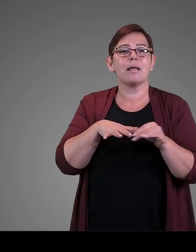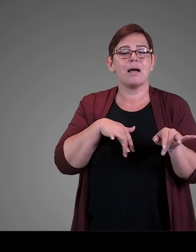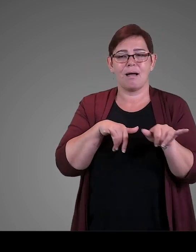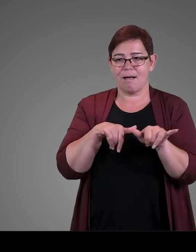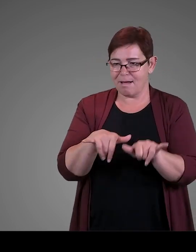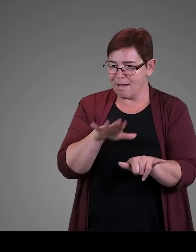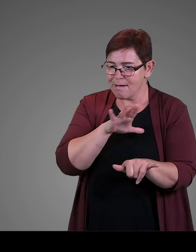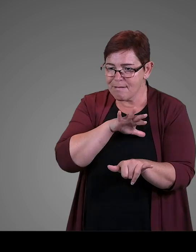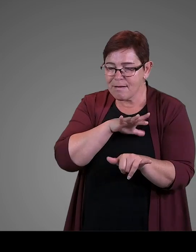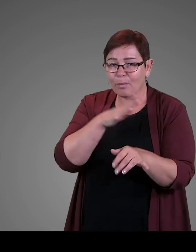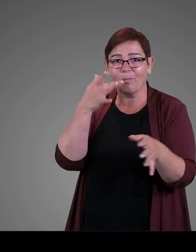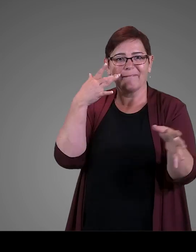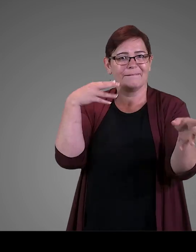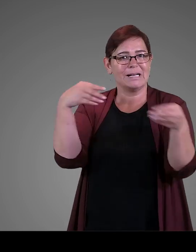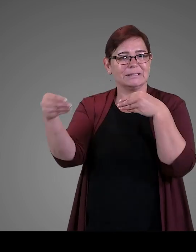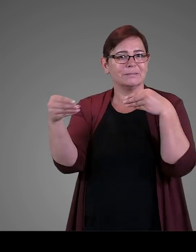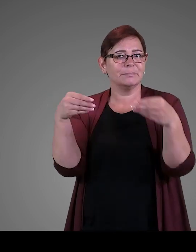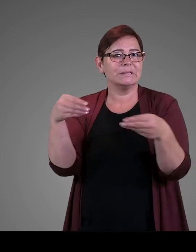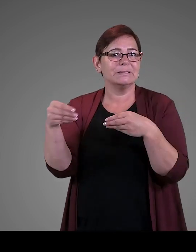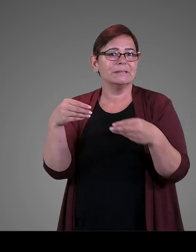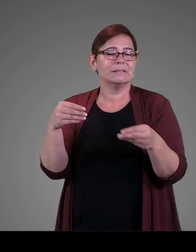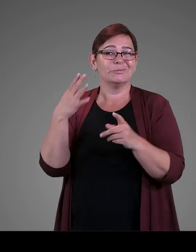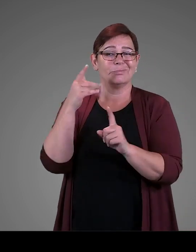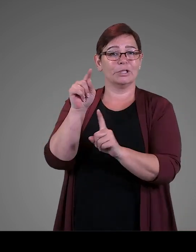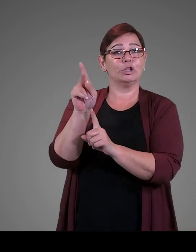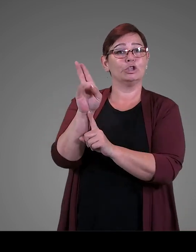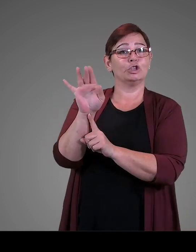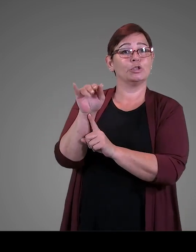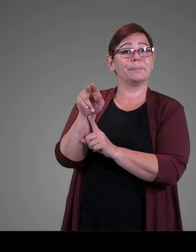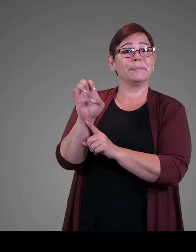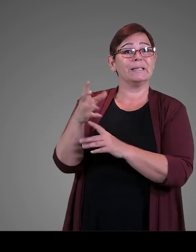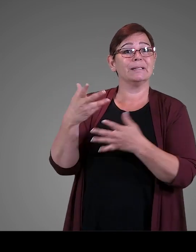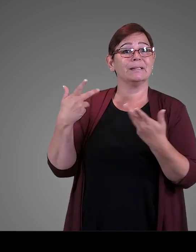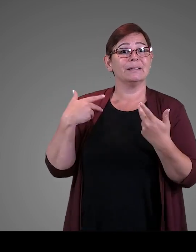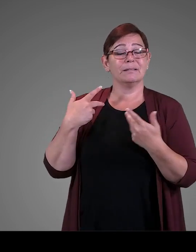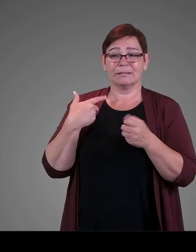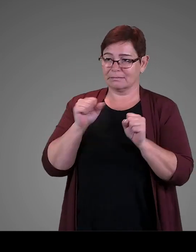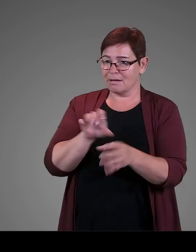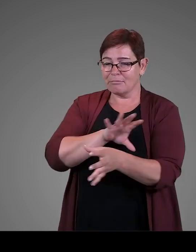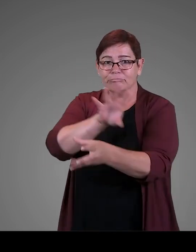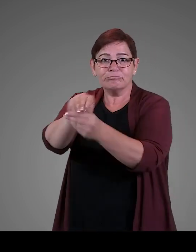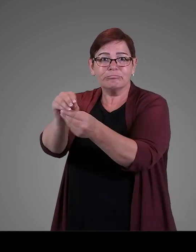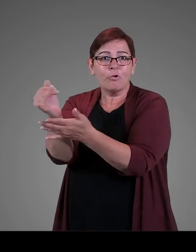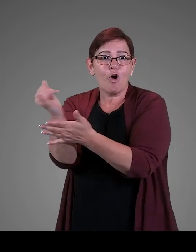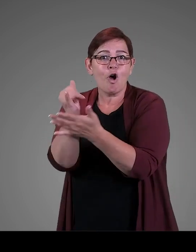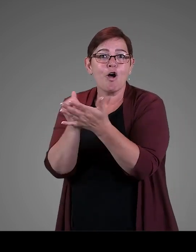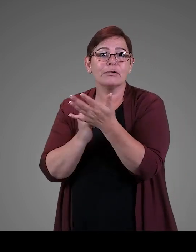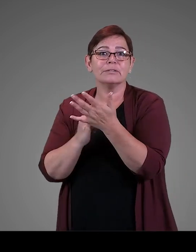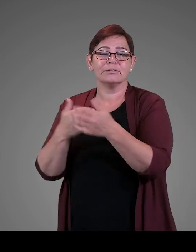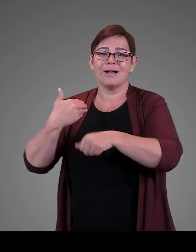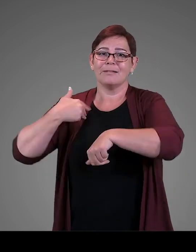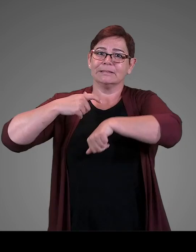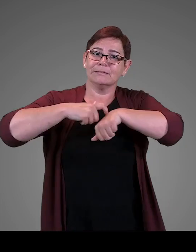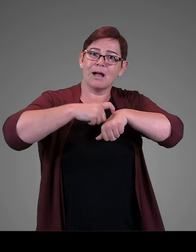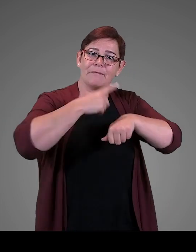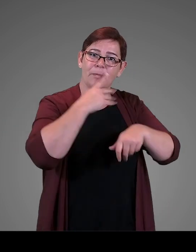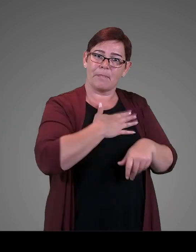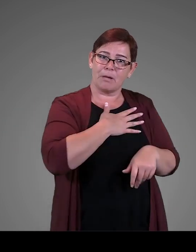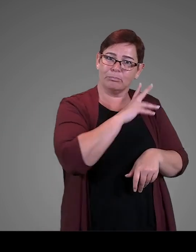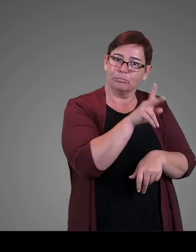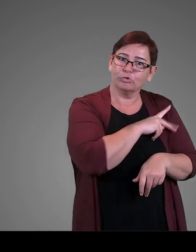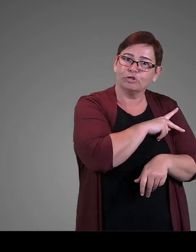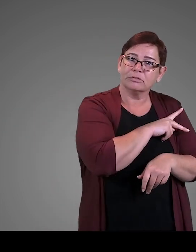ensuite, ce qui m'a amenée à rester, c'est la flexibilité. À Optica comme à Turbine, de pouvoir